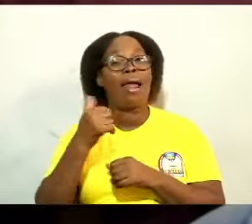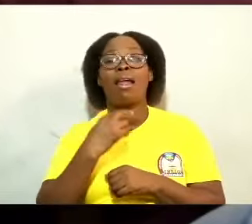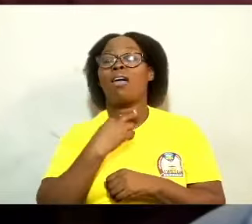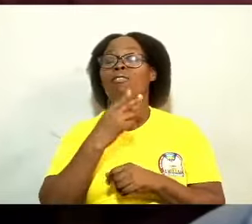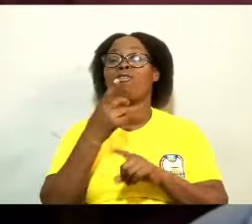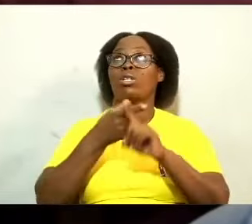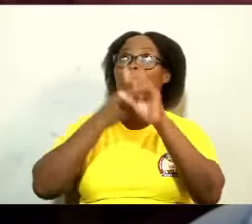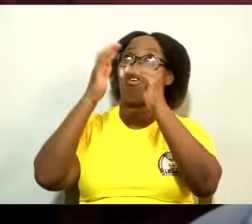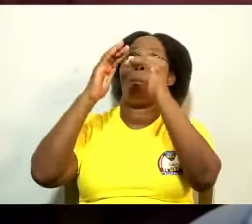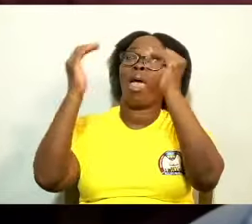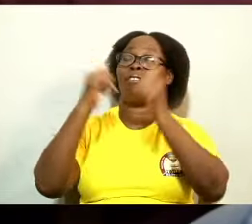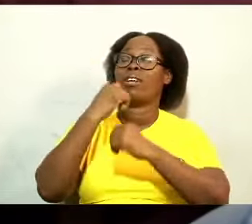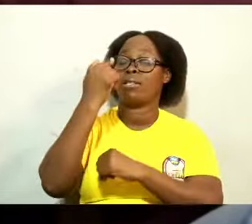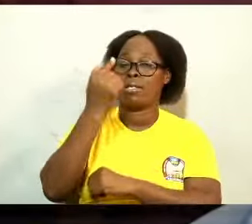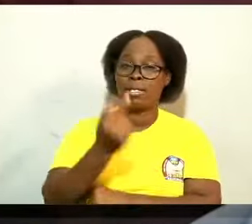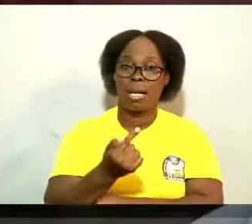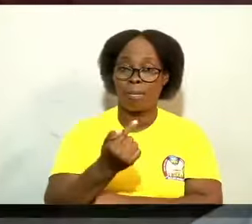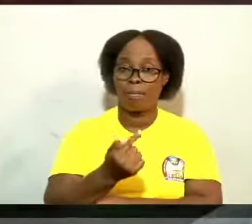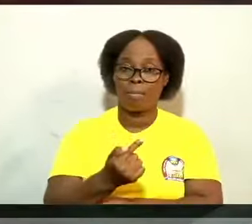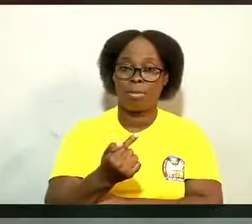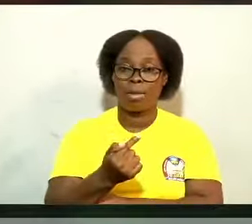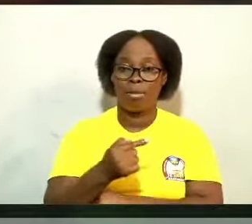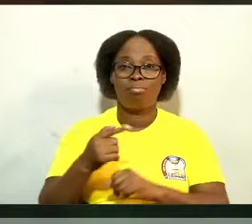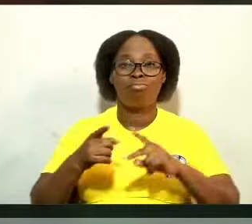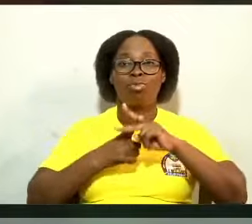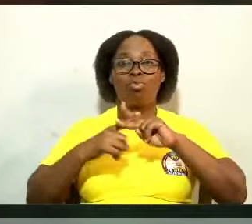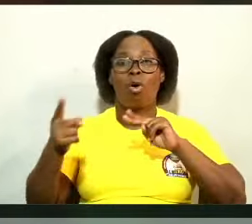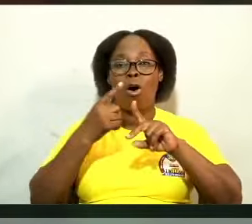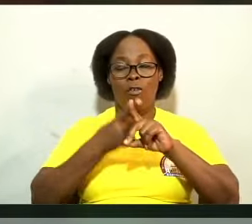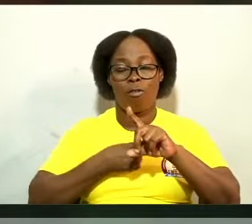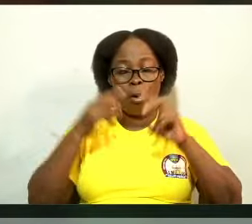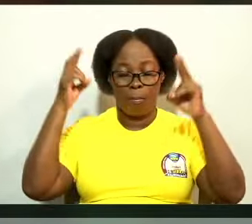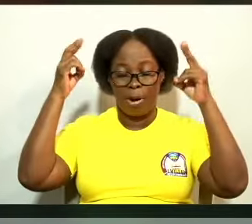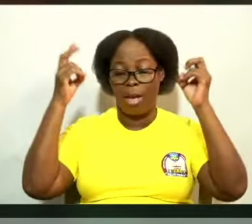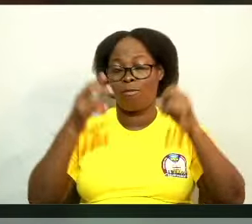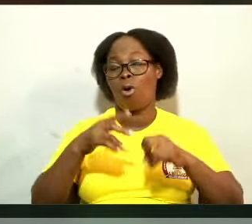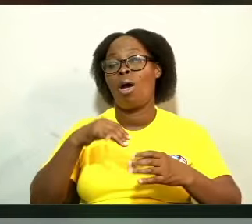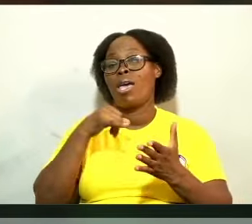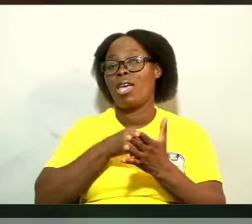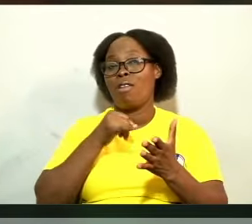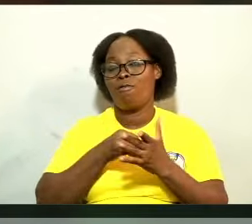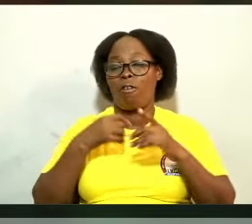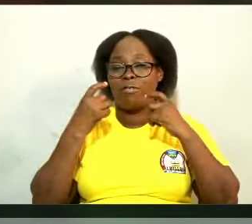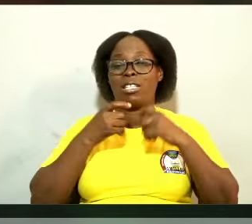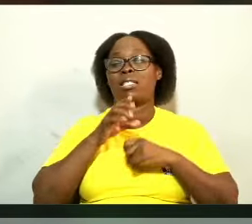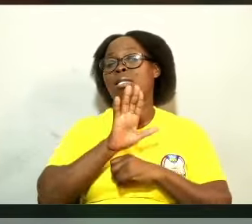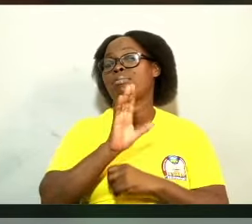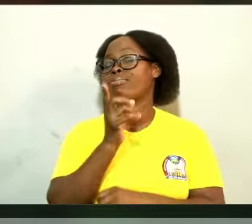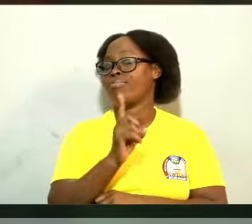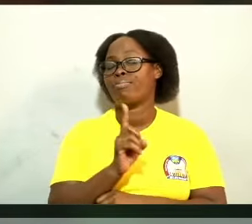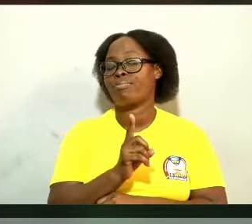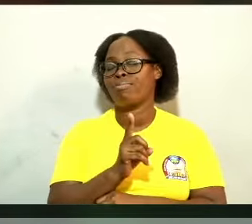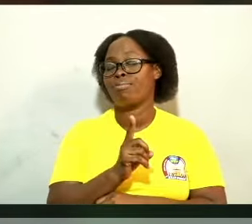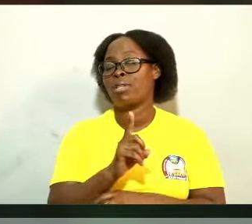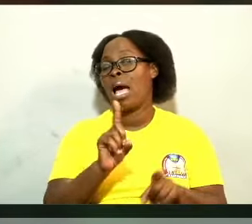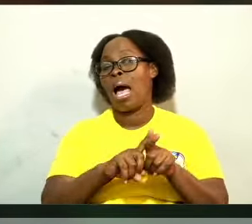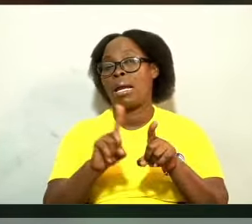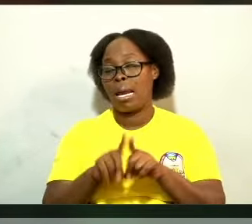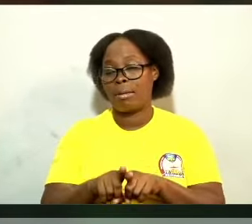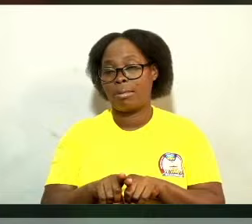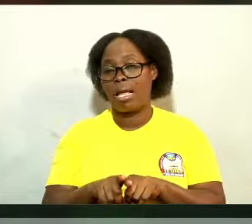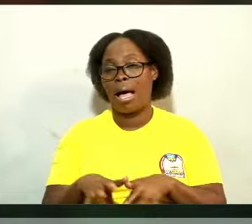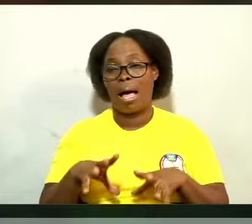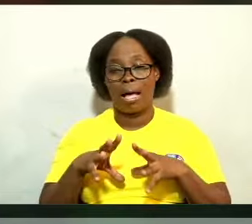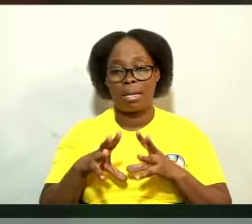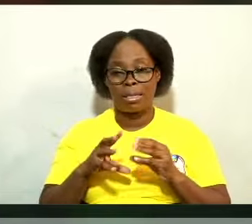kutoka mbinguni ikisema, tokeni kwake enyi watu wangu. Msishiriki dhambi zake wala msipokee mapigo